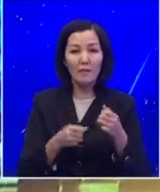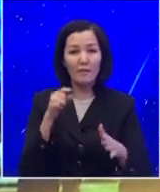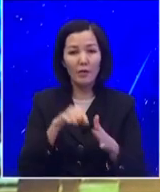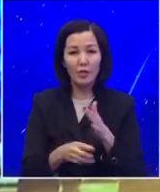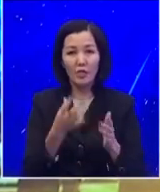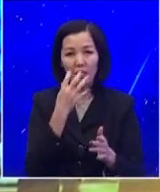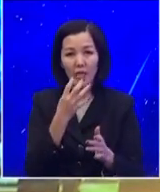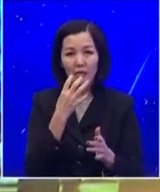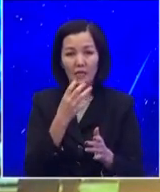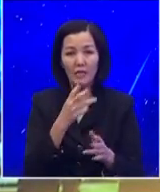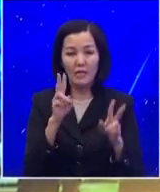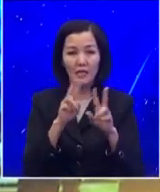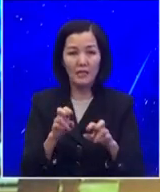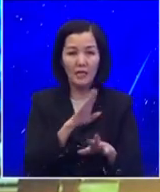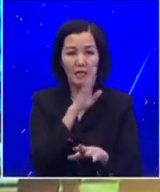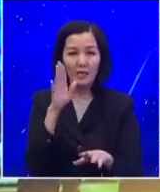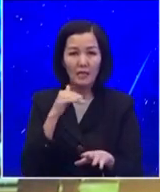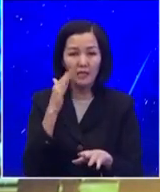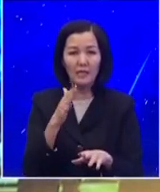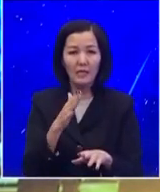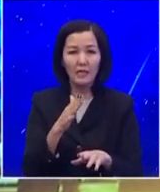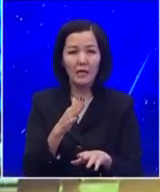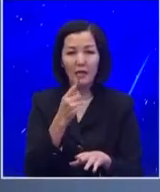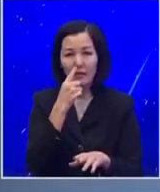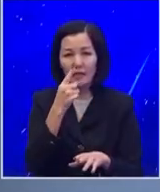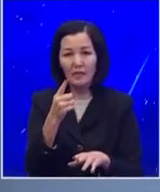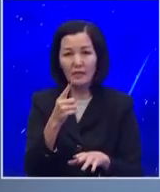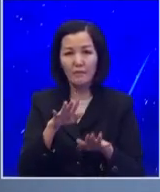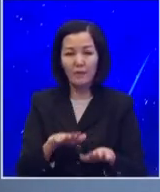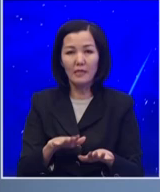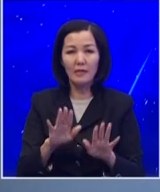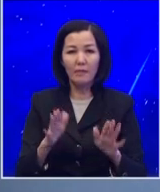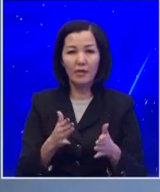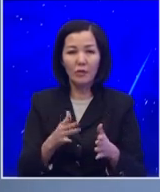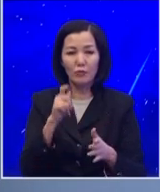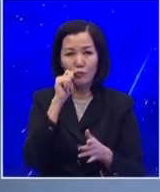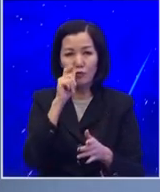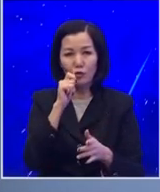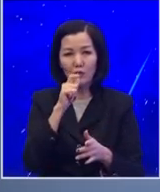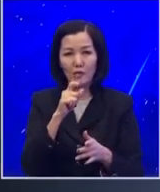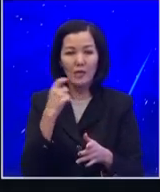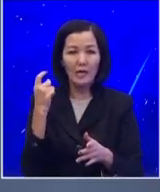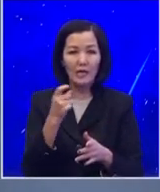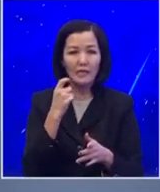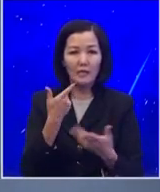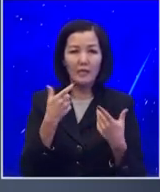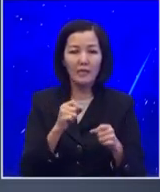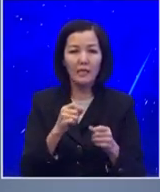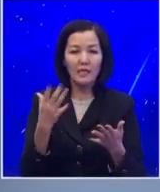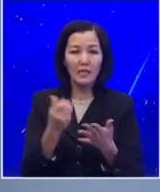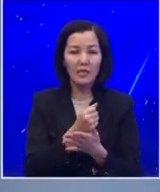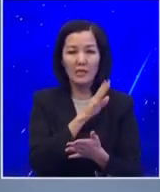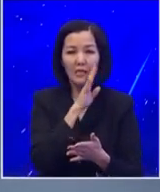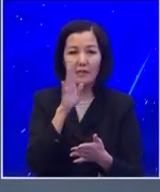и отправился искать родителей. В паре километров от места происшествия мужчина обнаружил крестьянское хозяйство, где